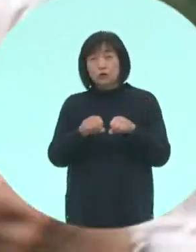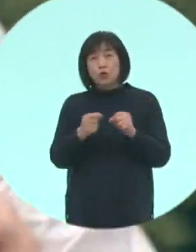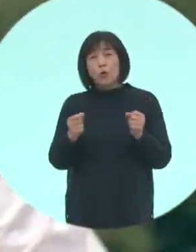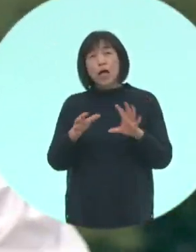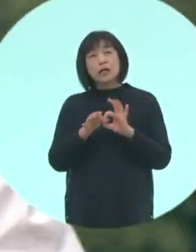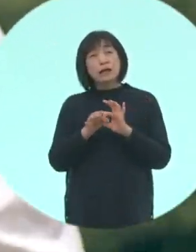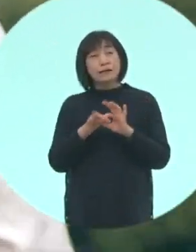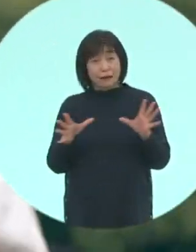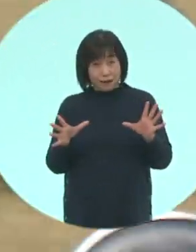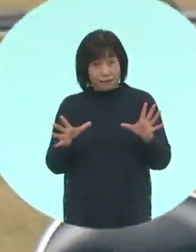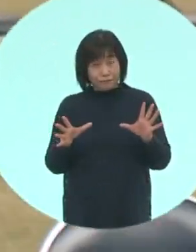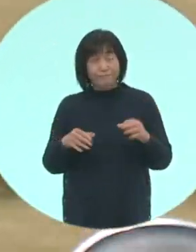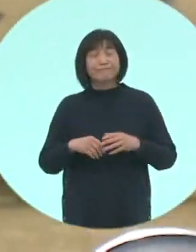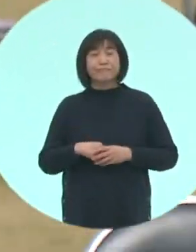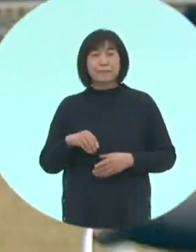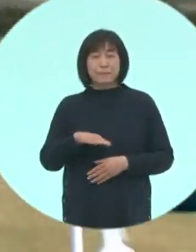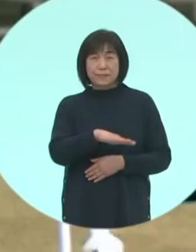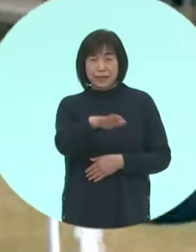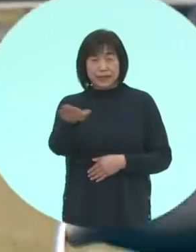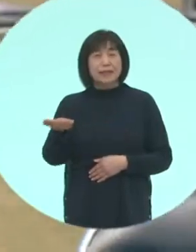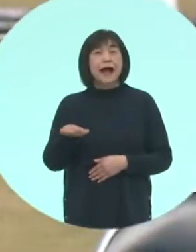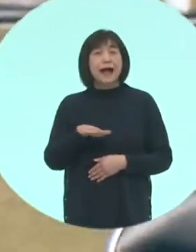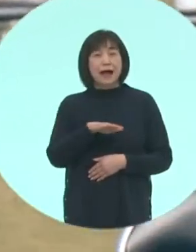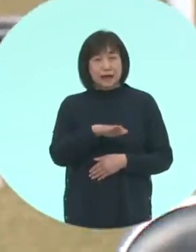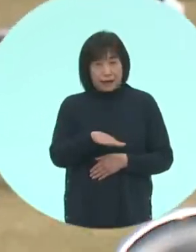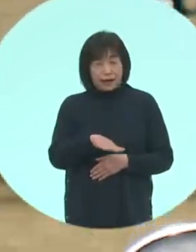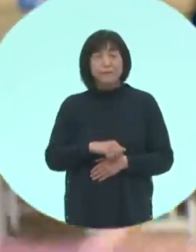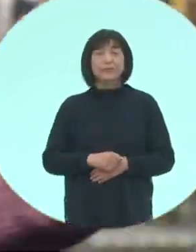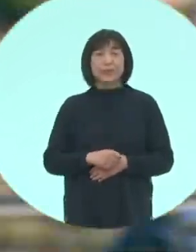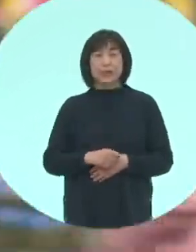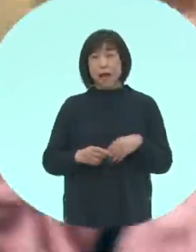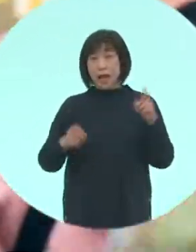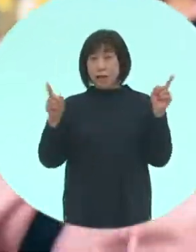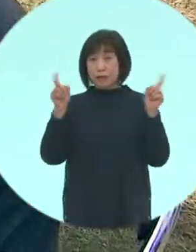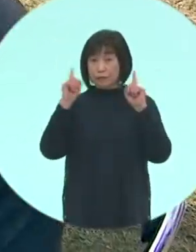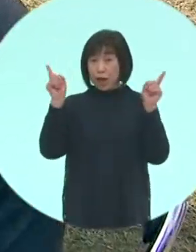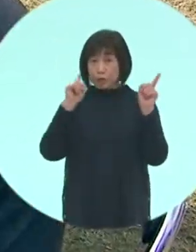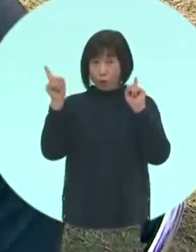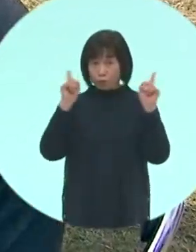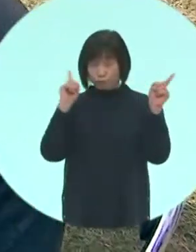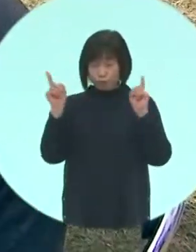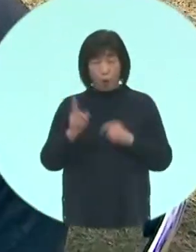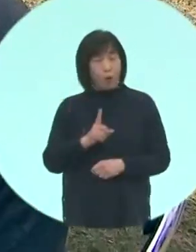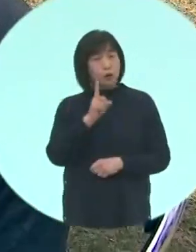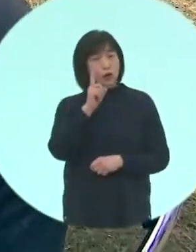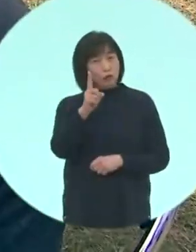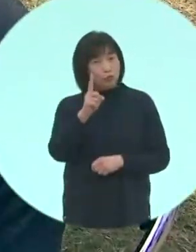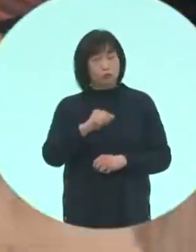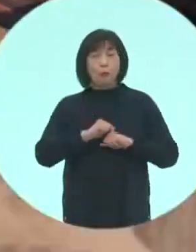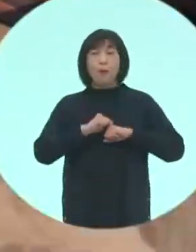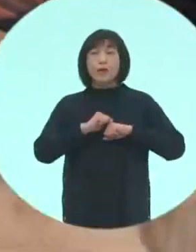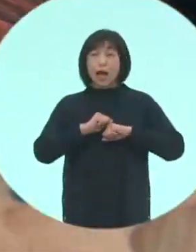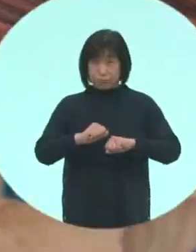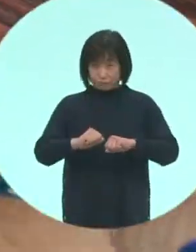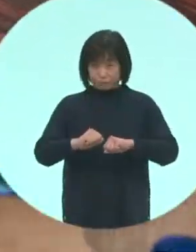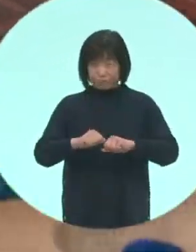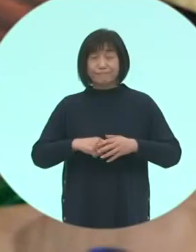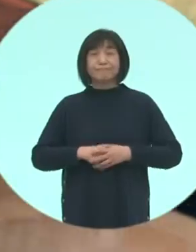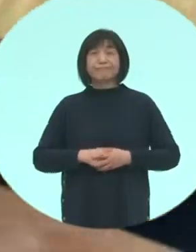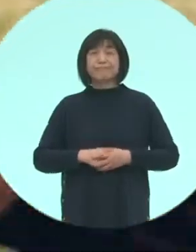にかかわらず、県民の誰もがそれぞれ一つはレクリエーションを実践すること